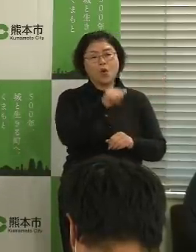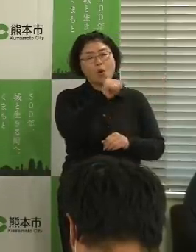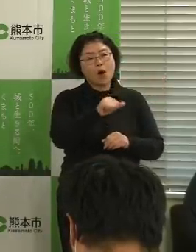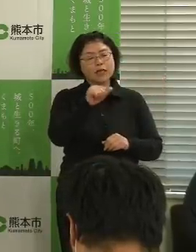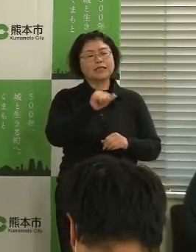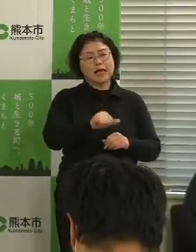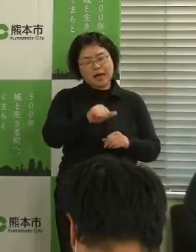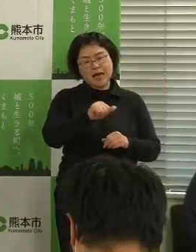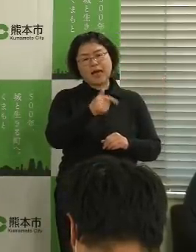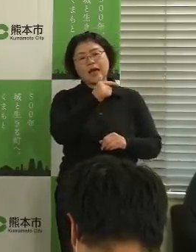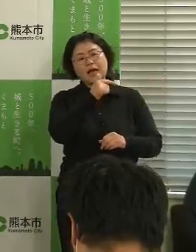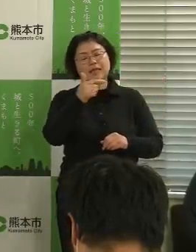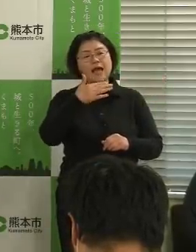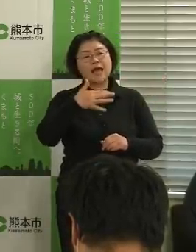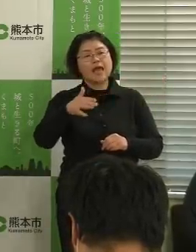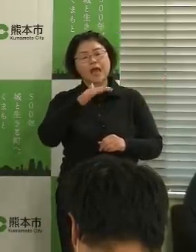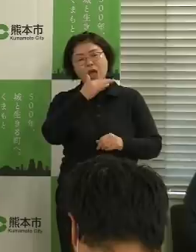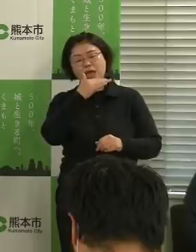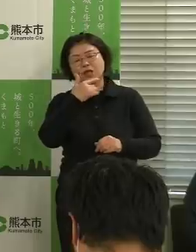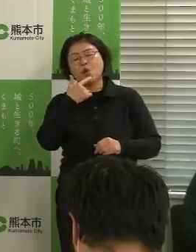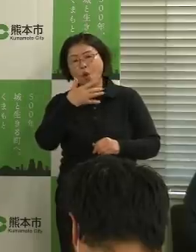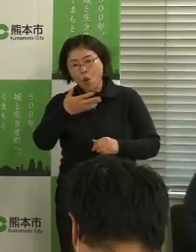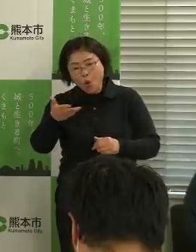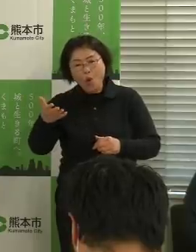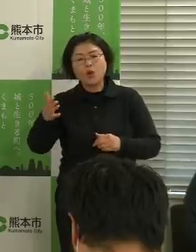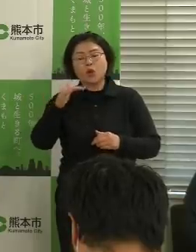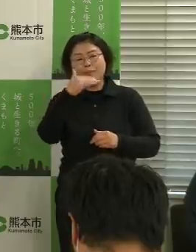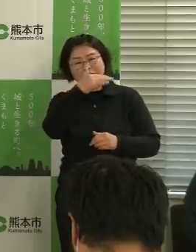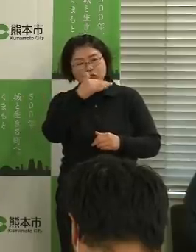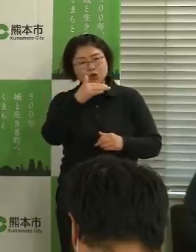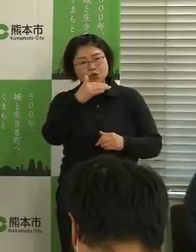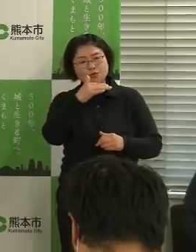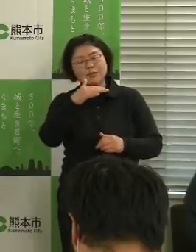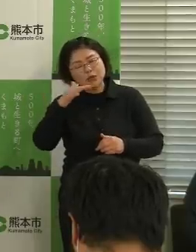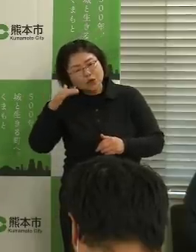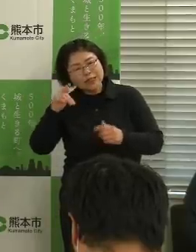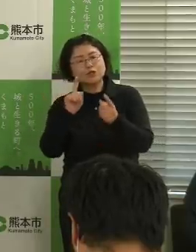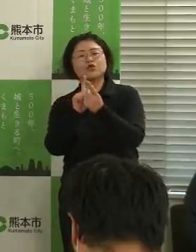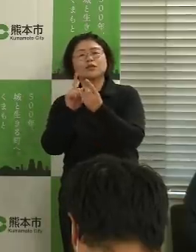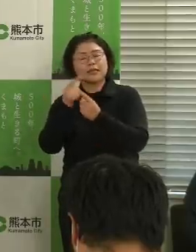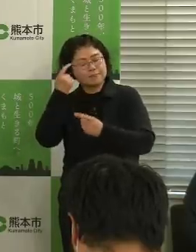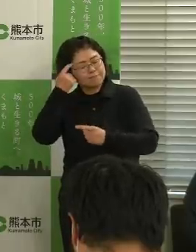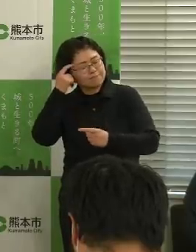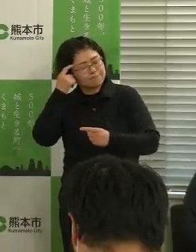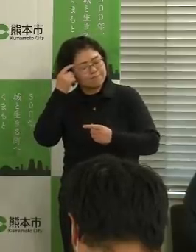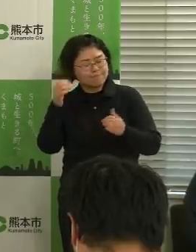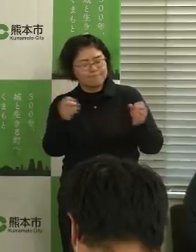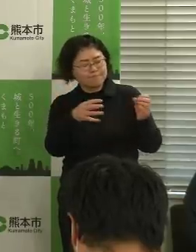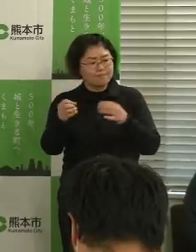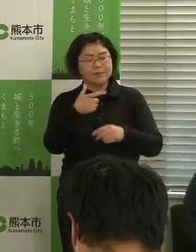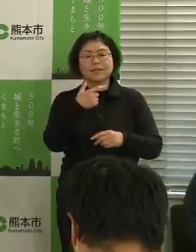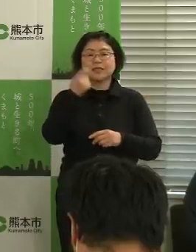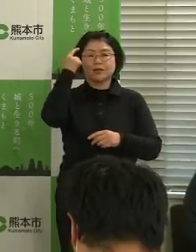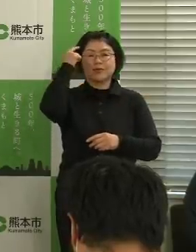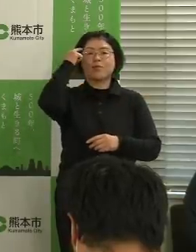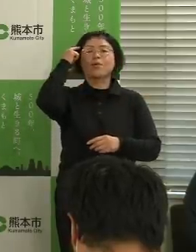の水問題にどう取り組むのかということもですね、しっかり議論していきたいというふうに思っております